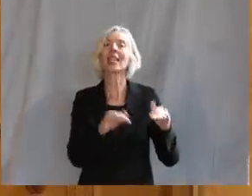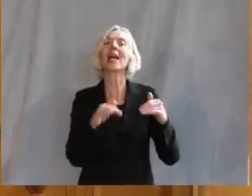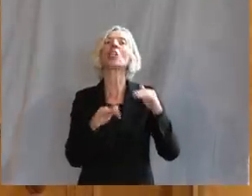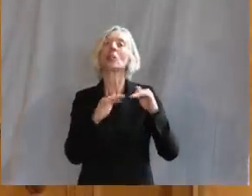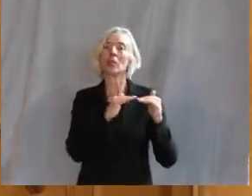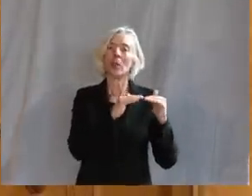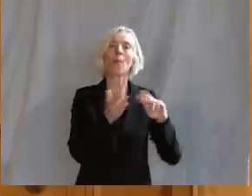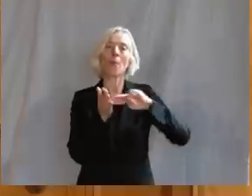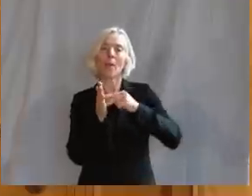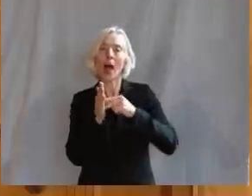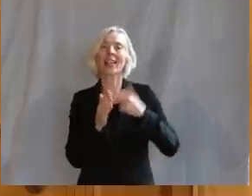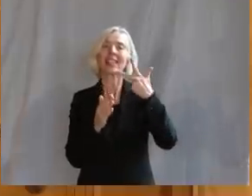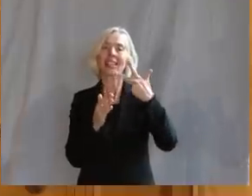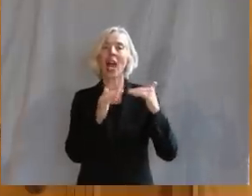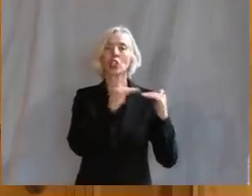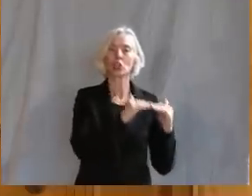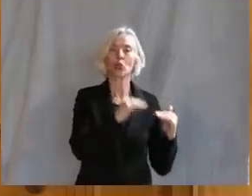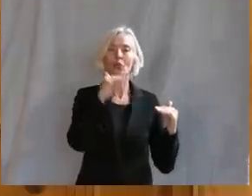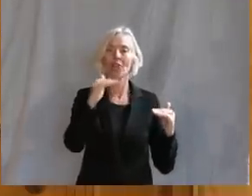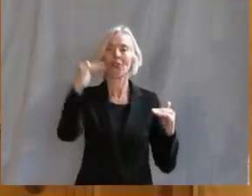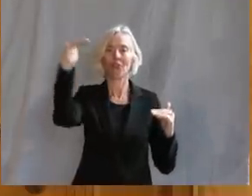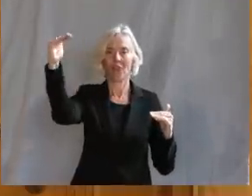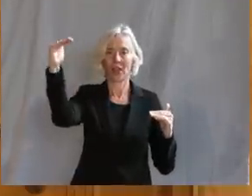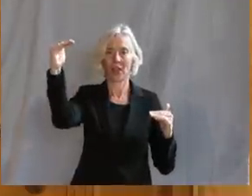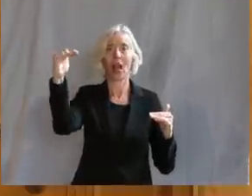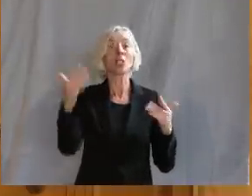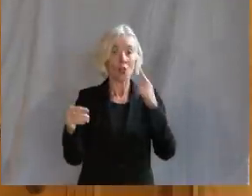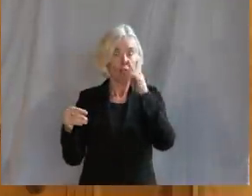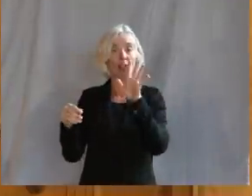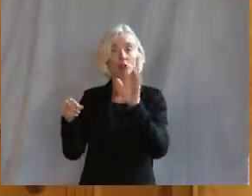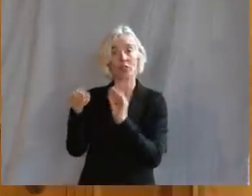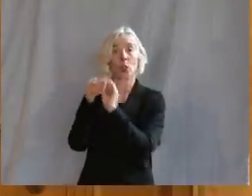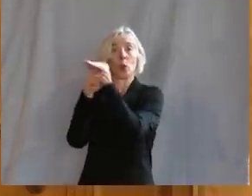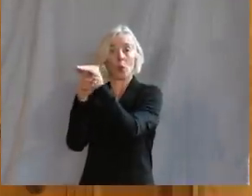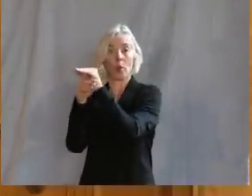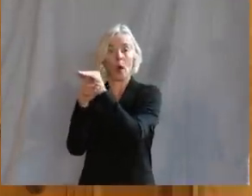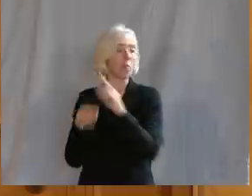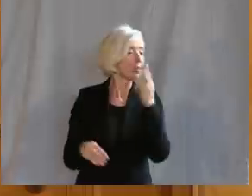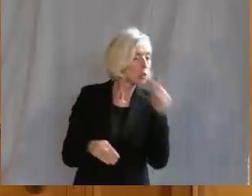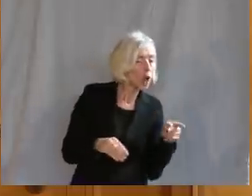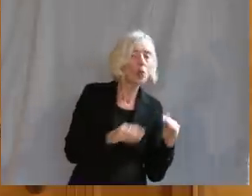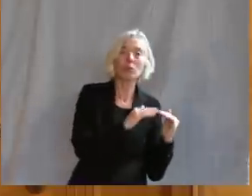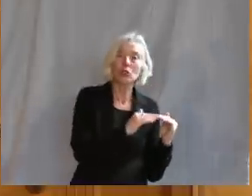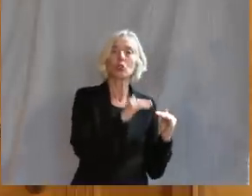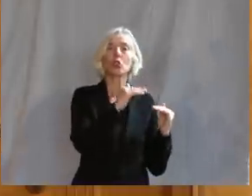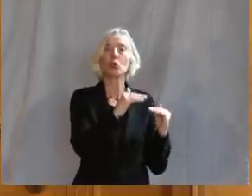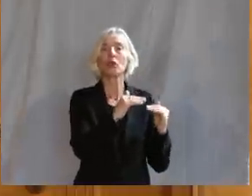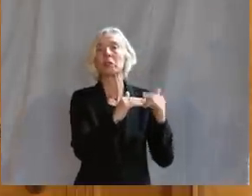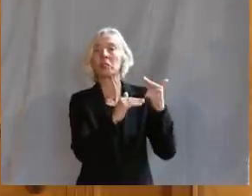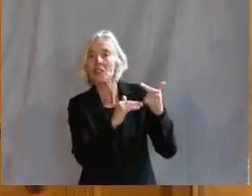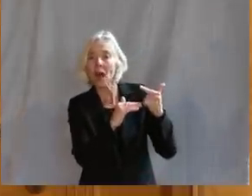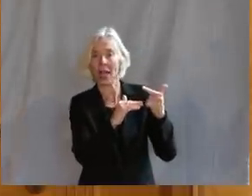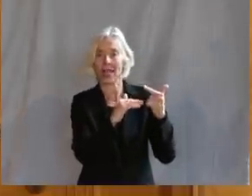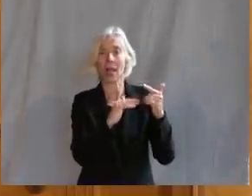da möchte ich noch mal deutlich sagen, wir versuchen, so lange als möglich den Schul- und Kita-Betrieb